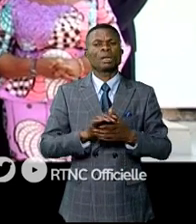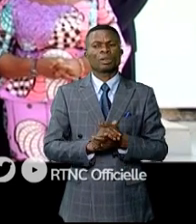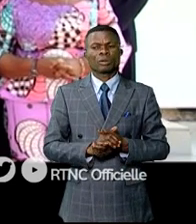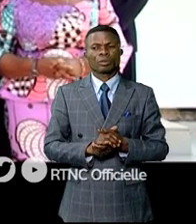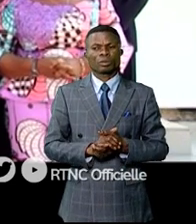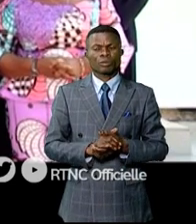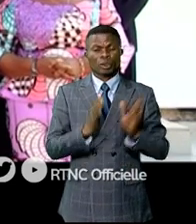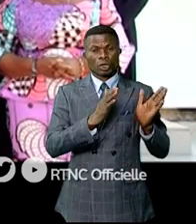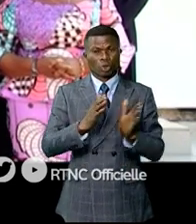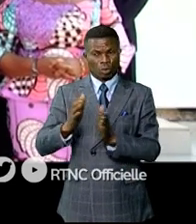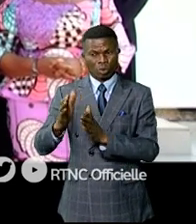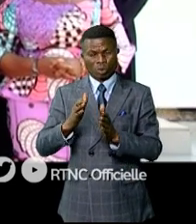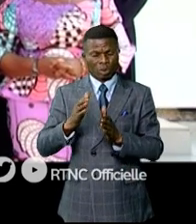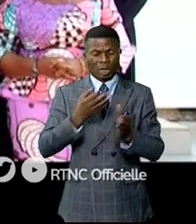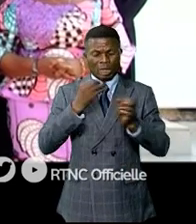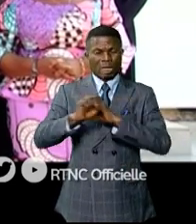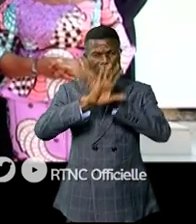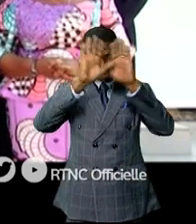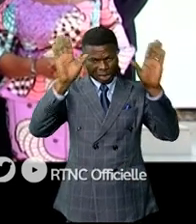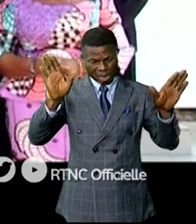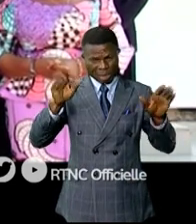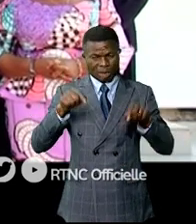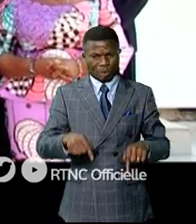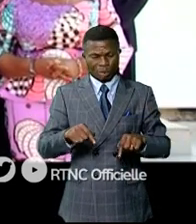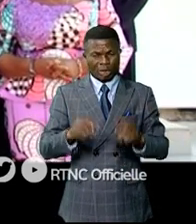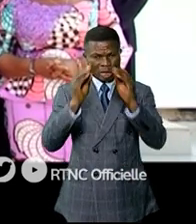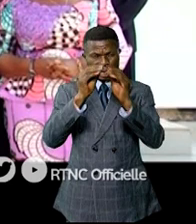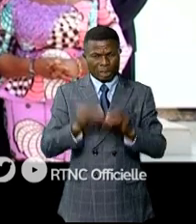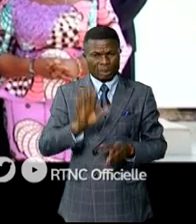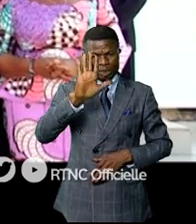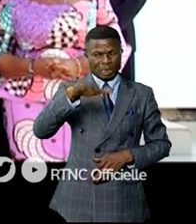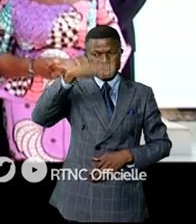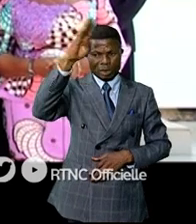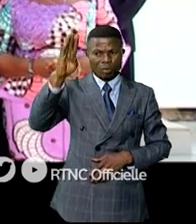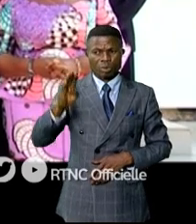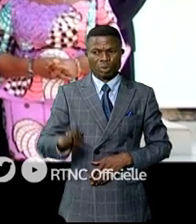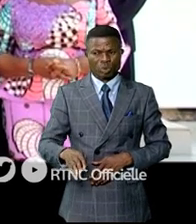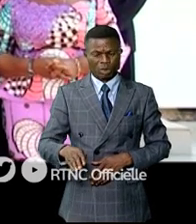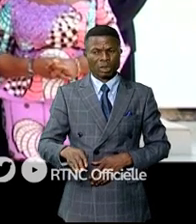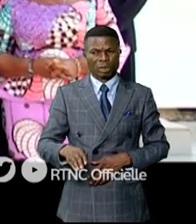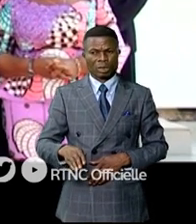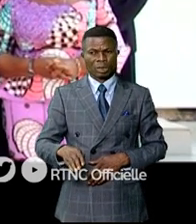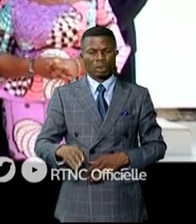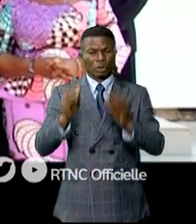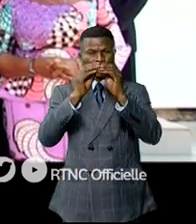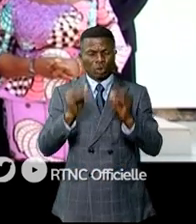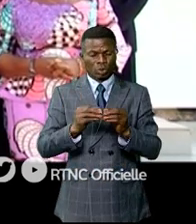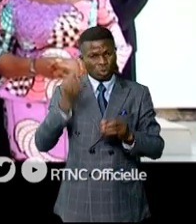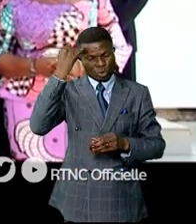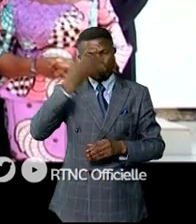le tableau s'est éclairci. Maintenant, nous sommes à plus de 5% de taux